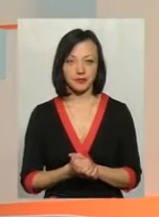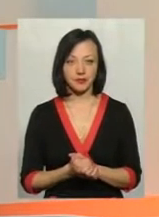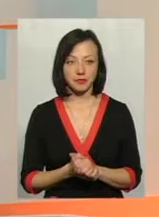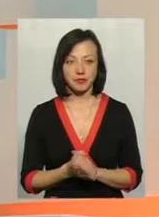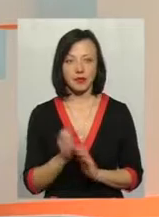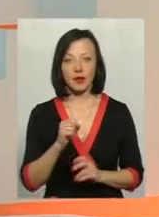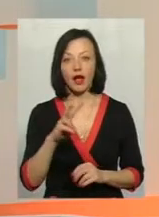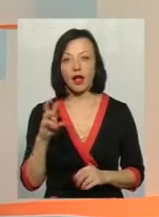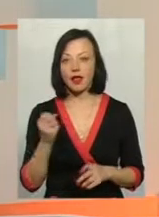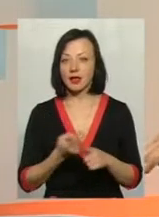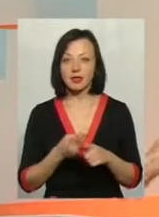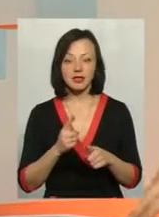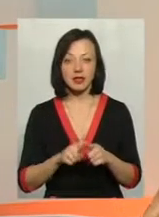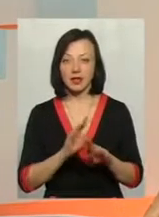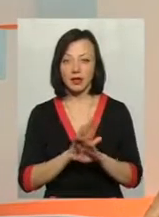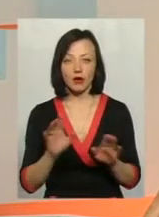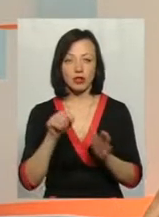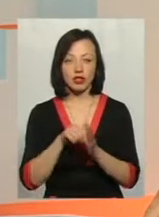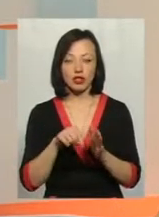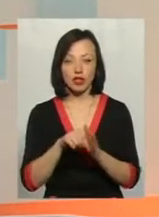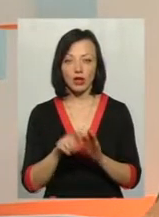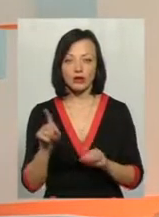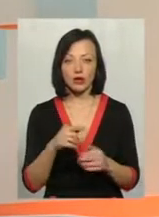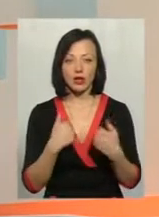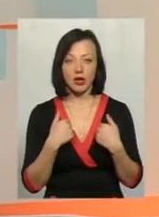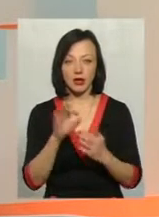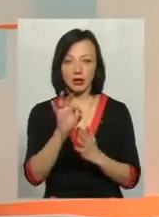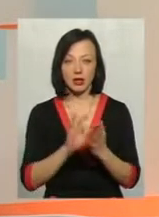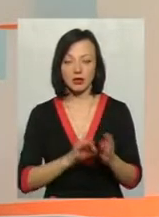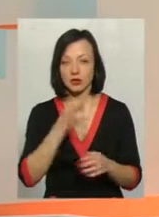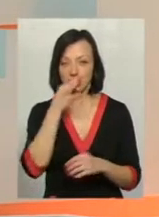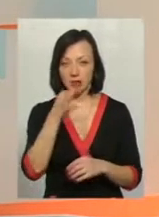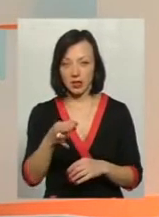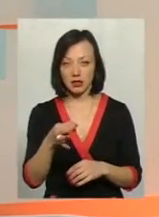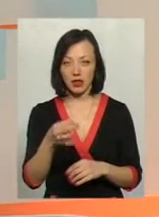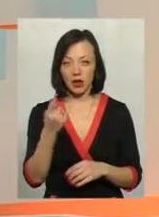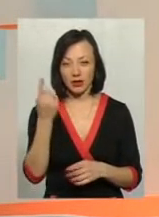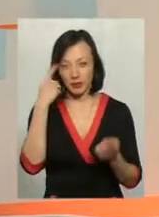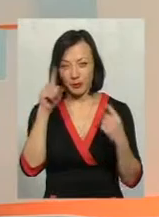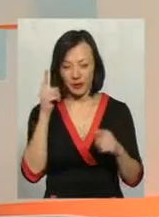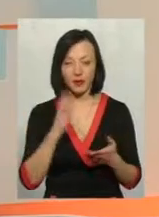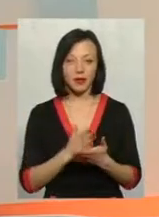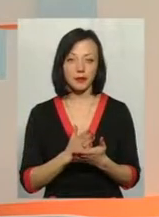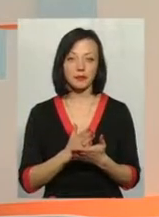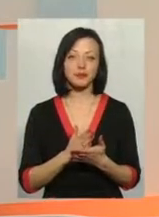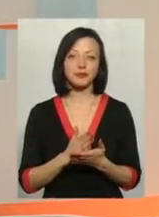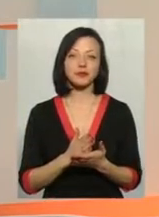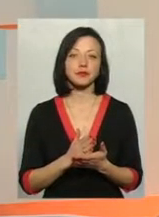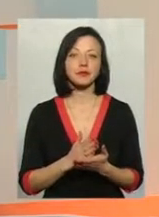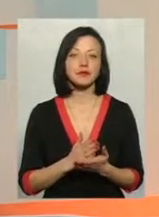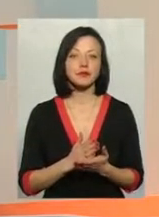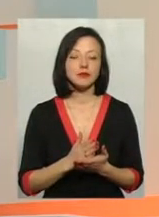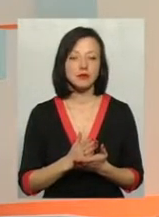Але це не означає, що я би одразу хотів розвіяти просто один міф, тому що є, є такий